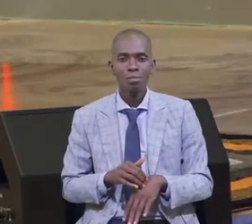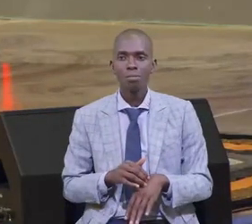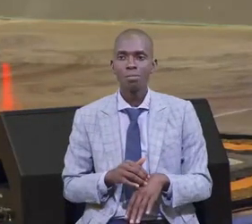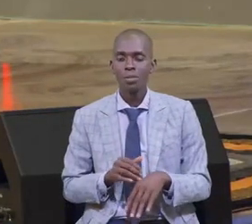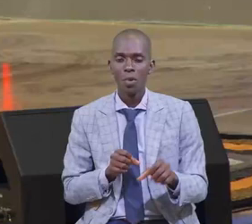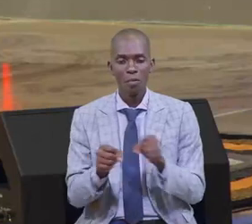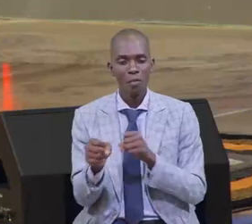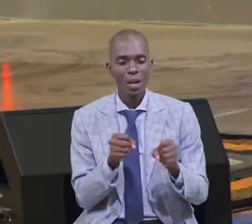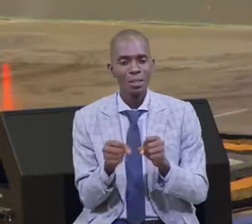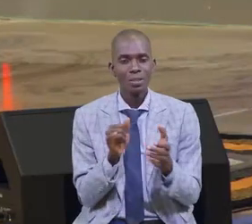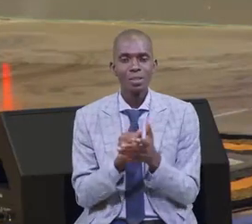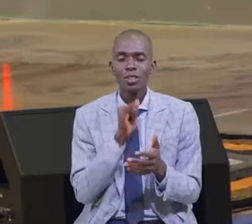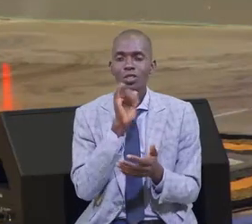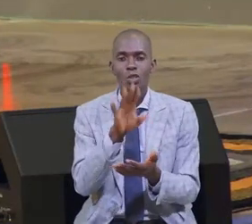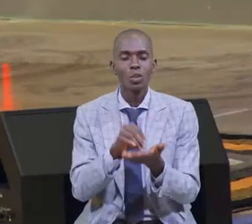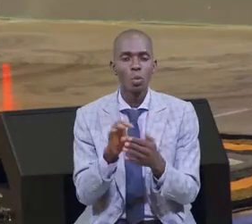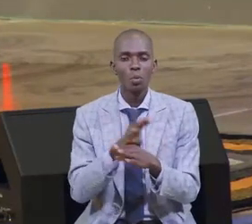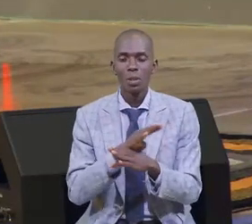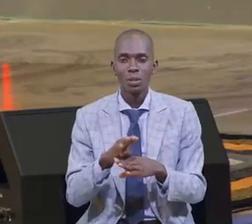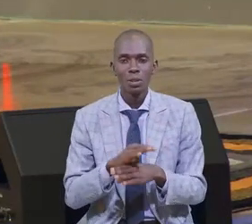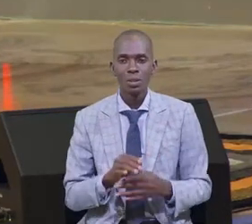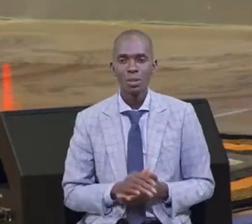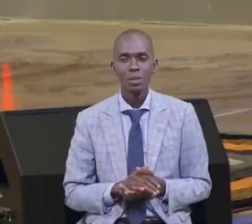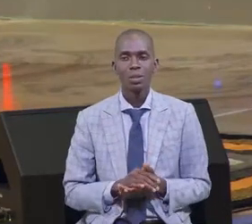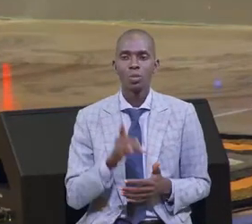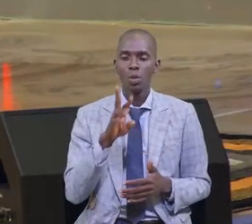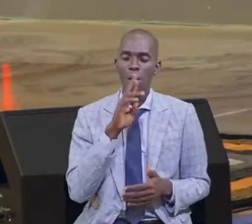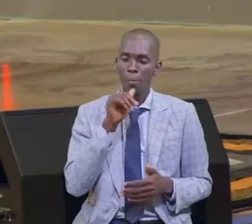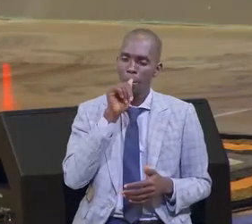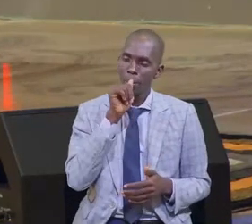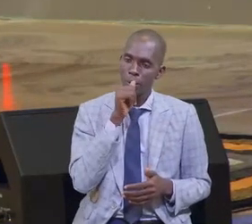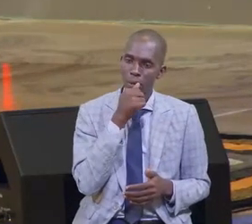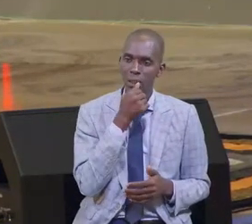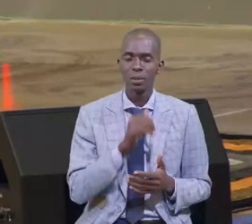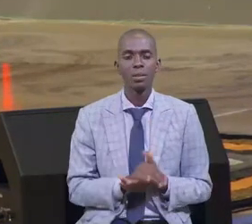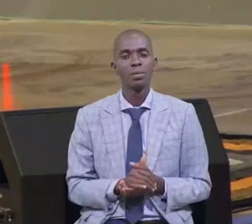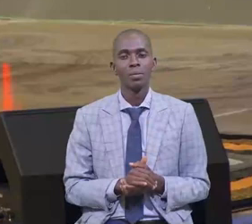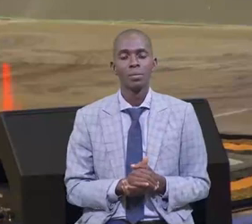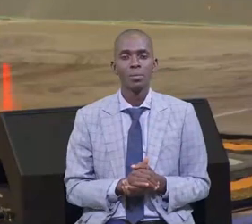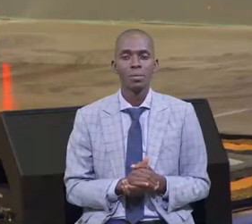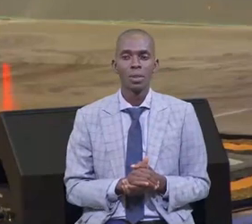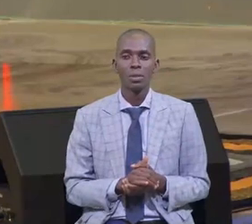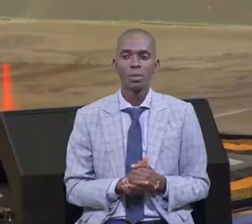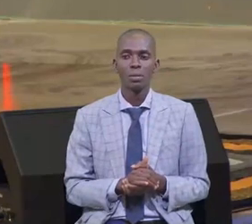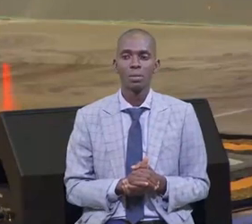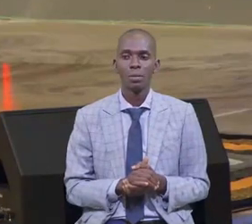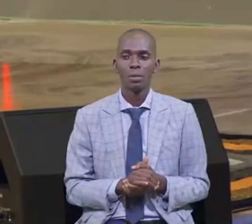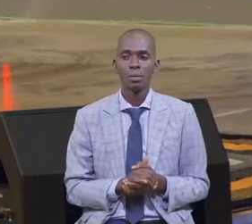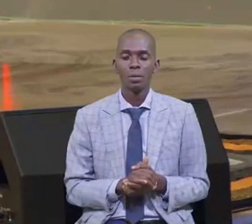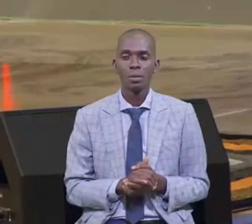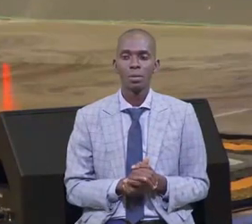appropriée. Tu ne veux pas t'impliquer dans un combat qui ne te concerne pas. Tu es patient.